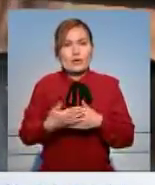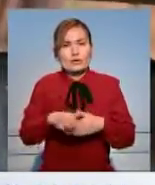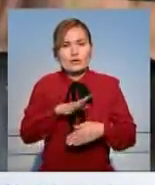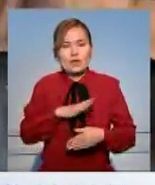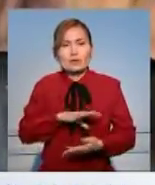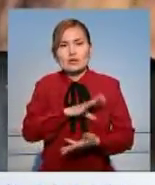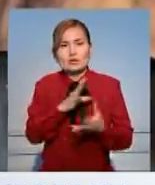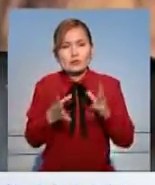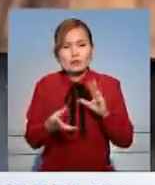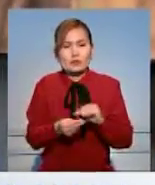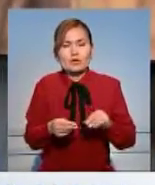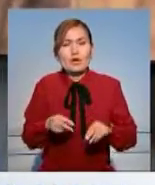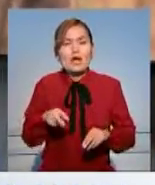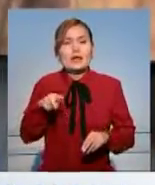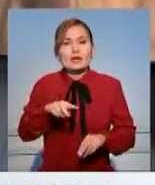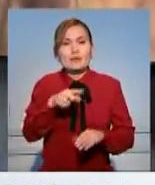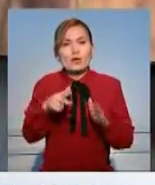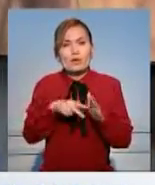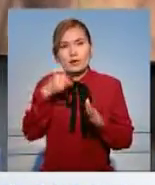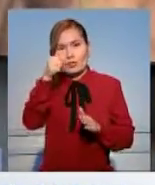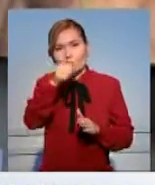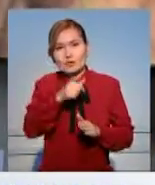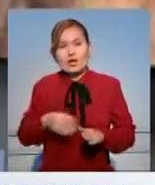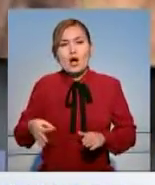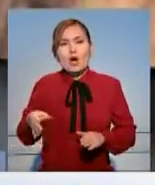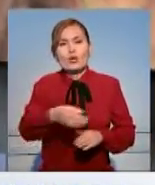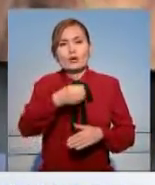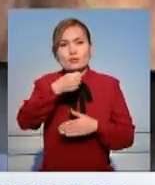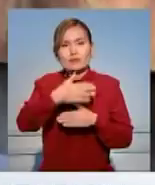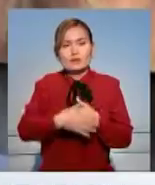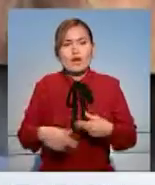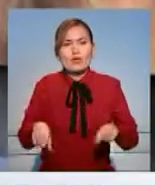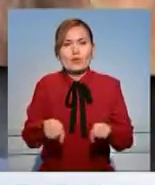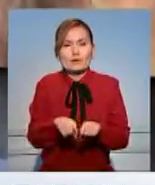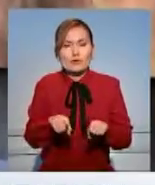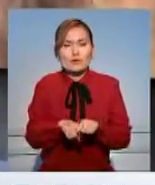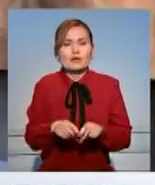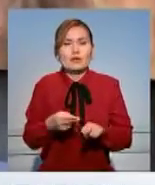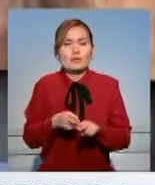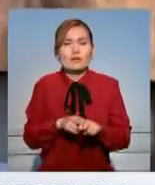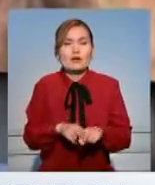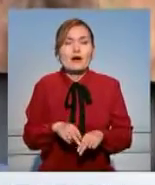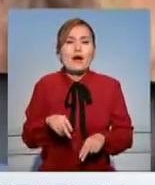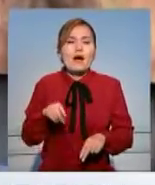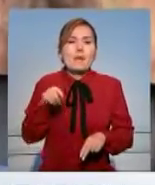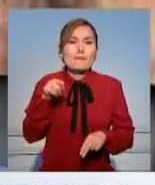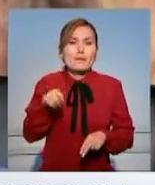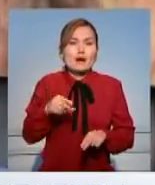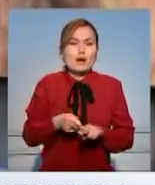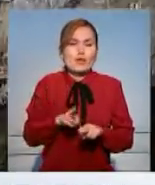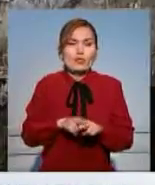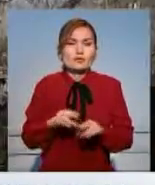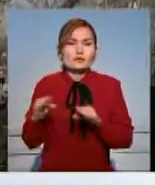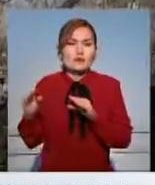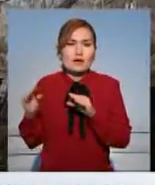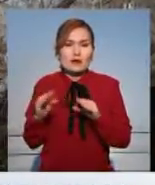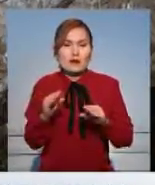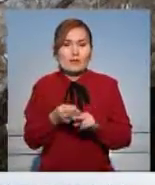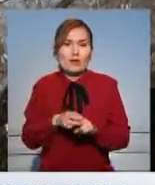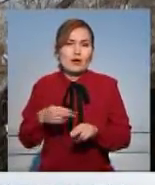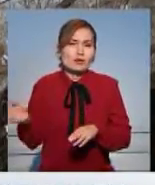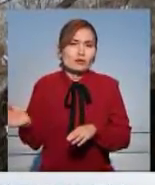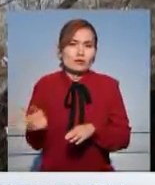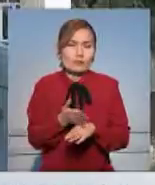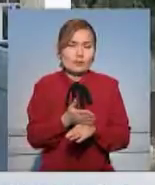салыныпты. Жалпы аты айта кету керек, жыл соңына дейін облыс орталығынан осындай 1000-нан астам гаражды айыппұл алаңына шығару жоспарланып